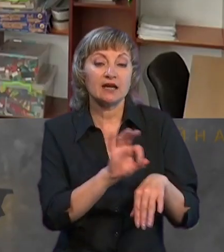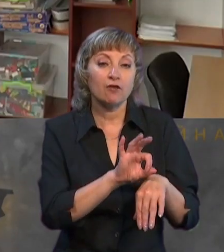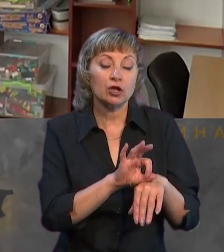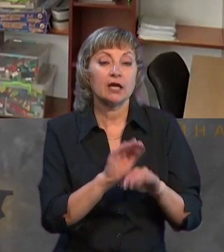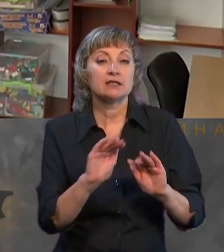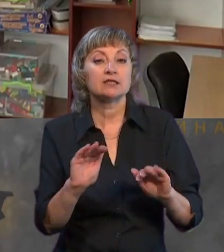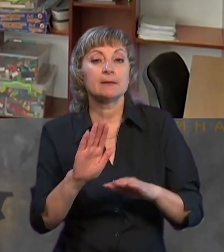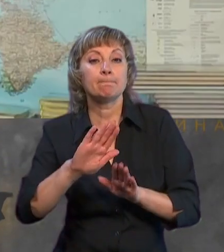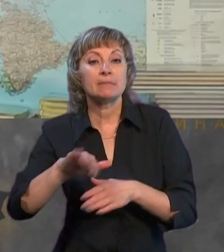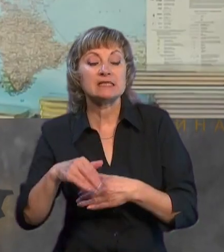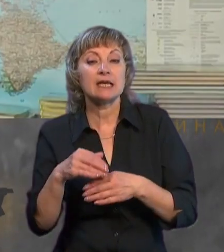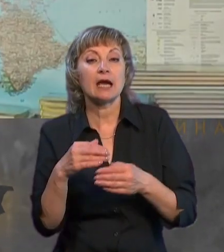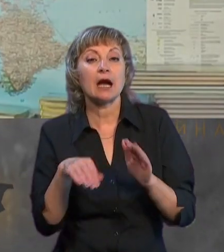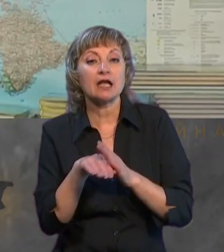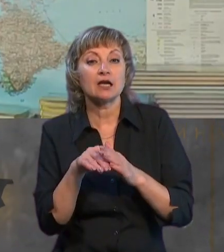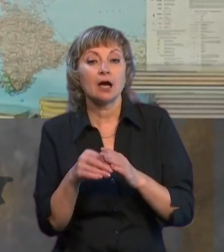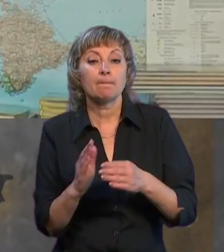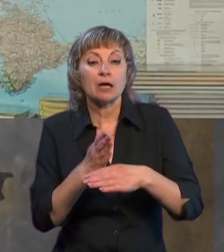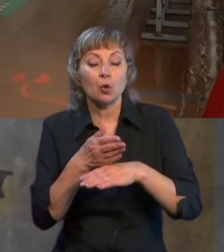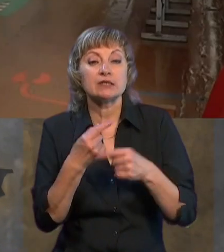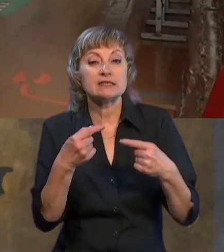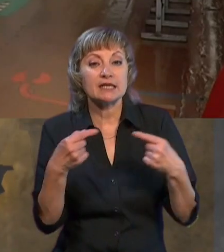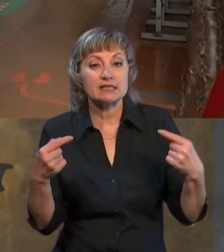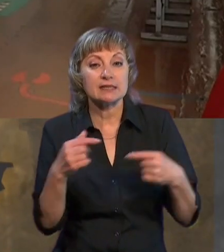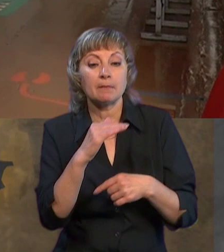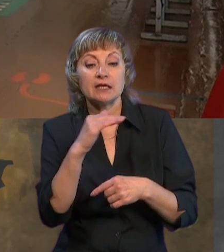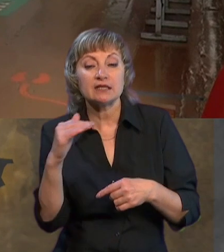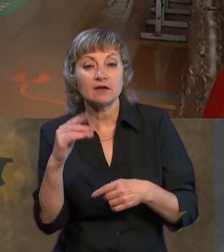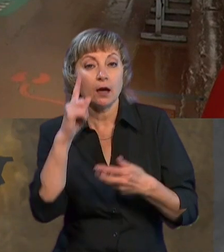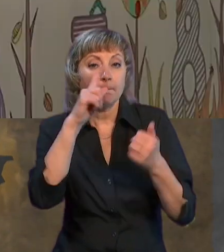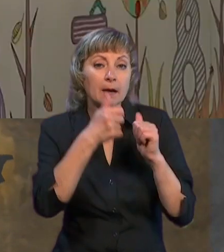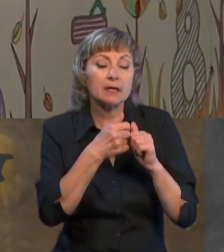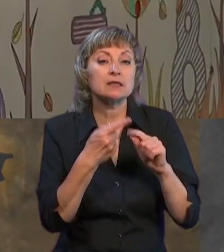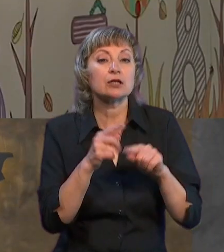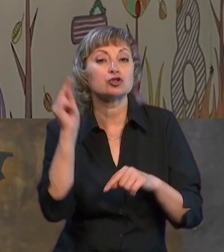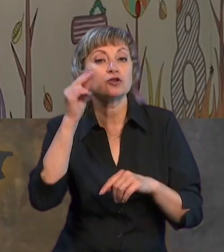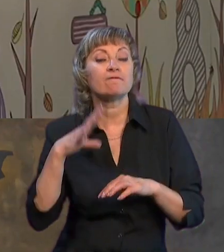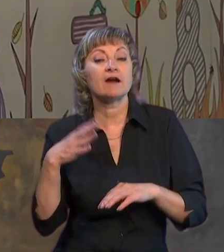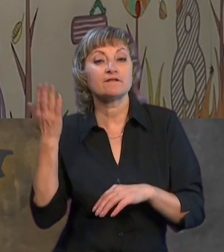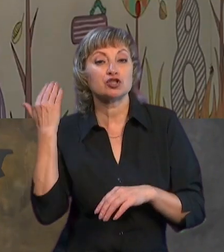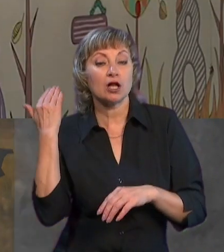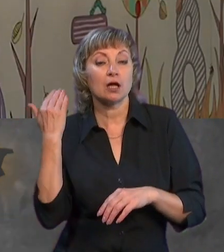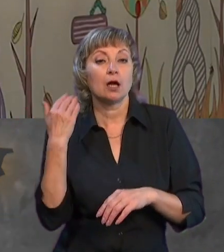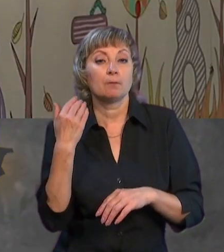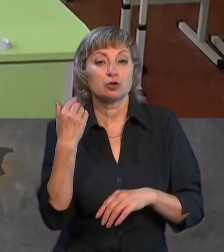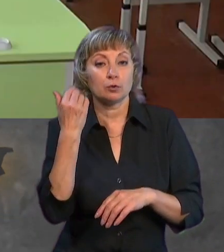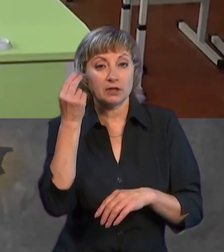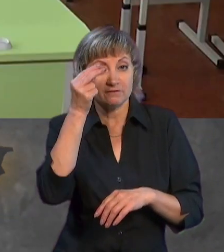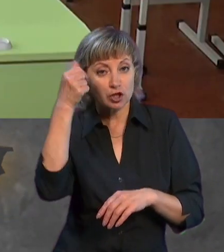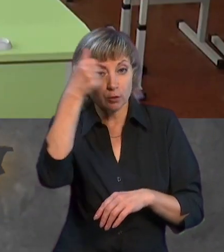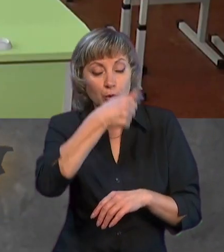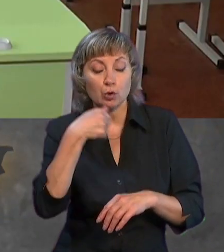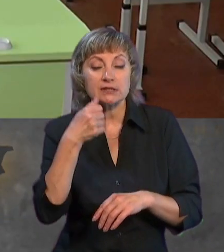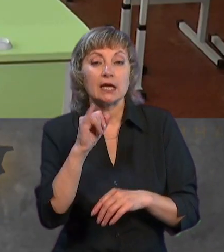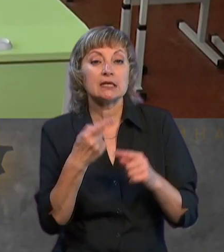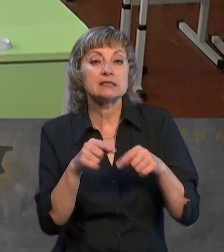канікул приходять з різним рівнем, ну, по-різному пам'ятають те, що вони вивчали, скажімо, у минулому навчальному році. І